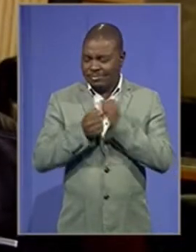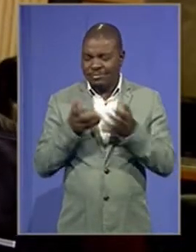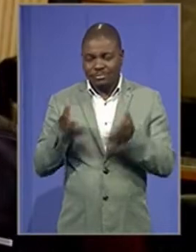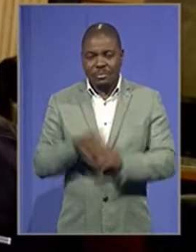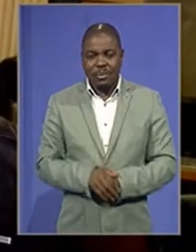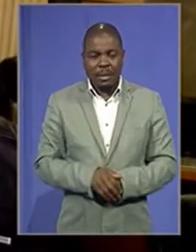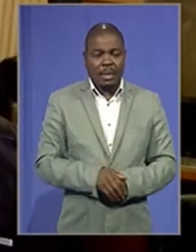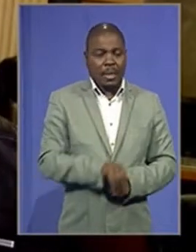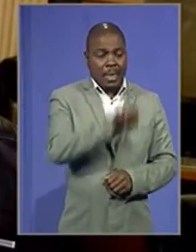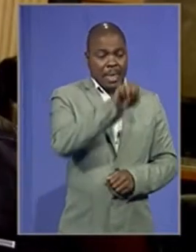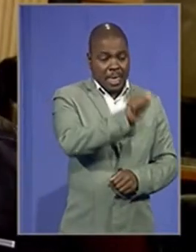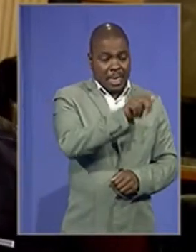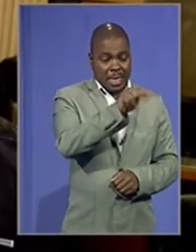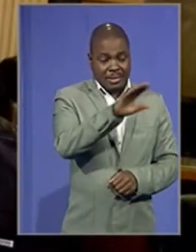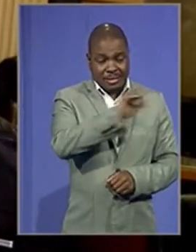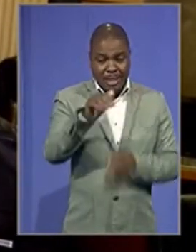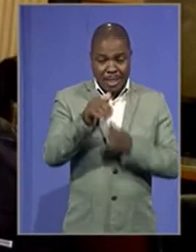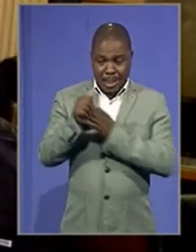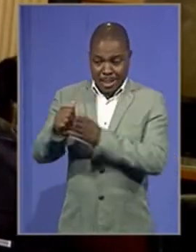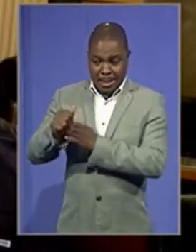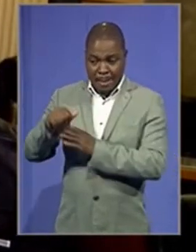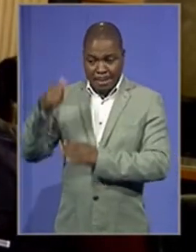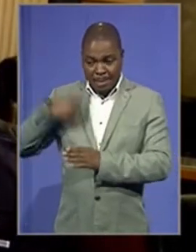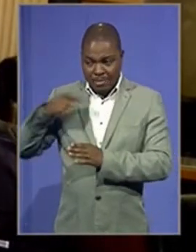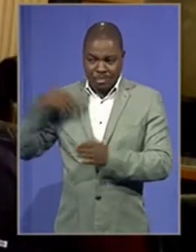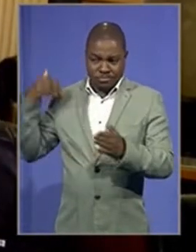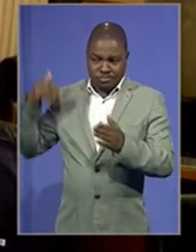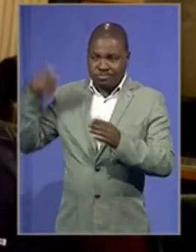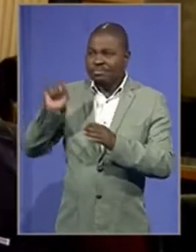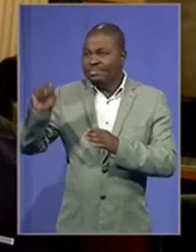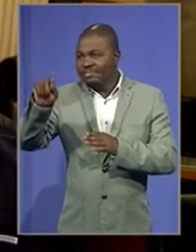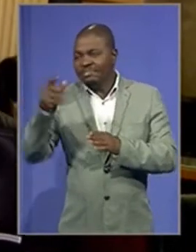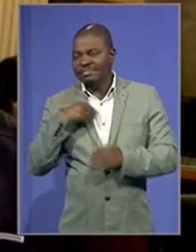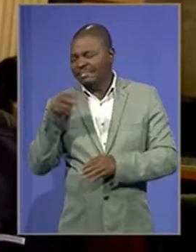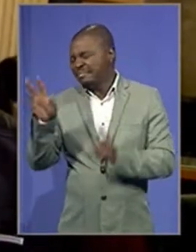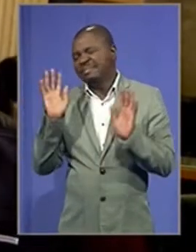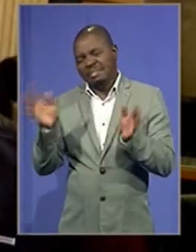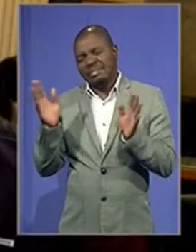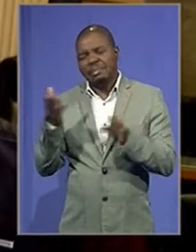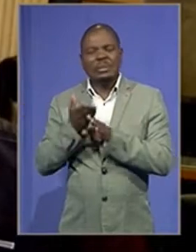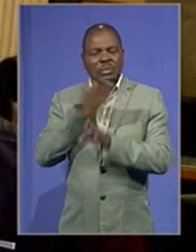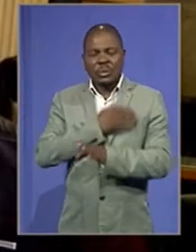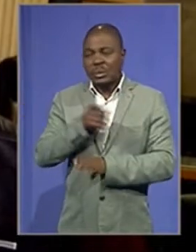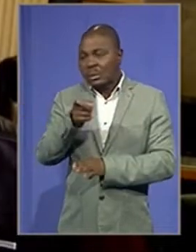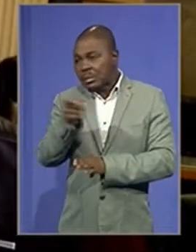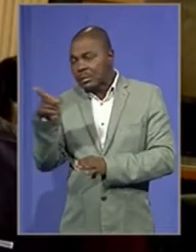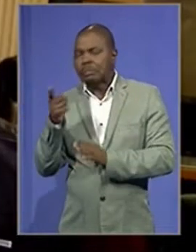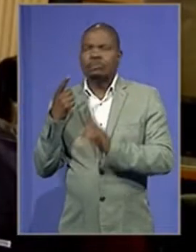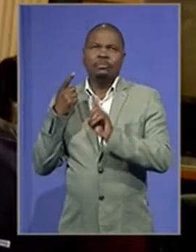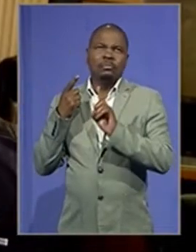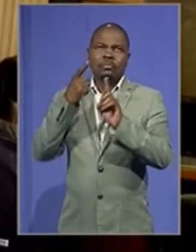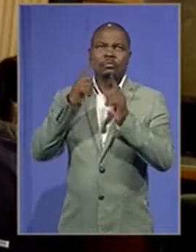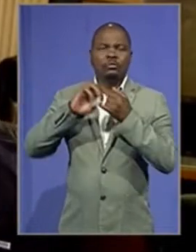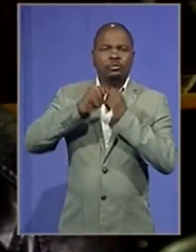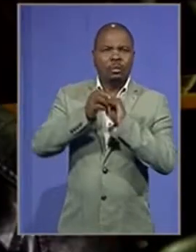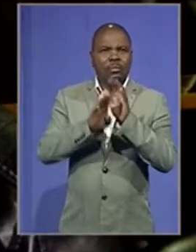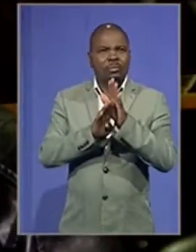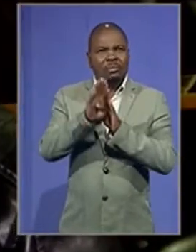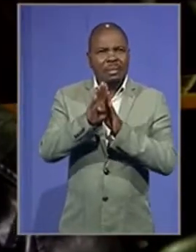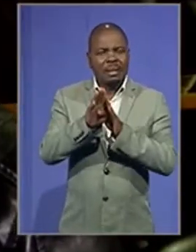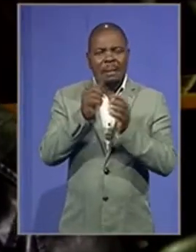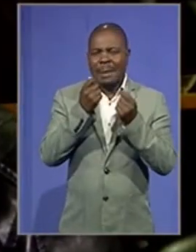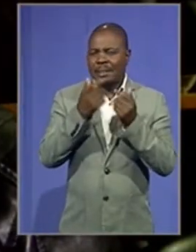ke mokgatlho wa agency go bonagetse mo makgetong a fetileng le mo themeng tse di fetileng gore ga gona maikalelo a go bona tokafatso ya matlole.